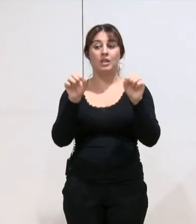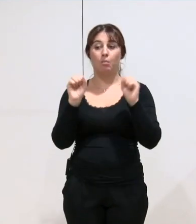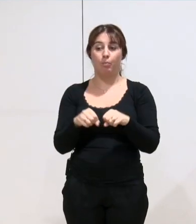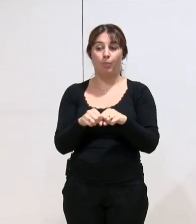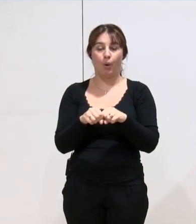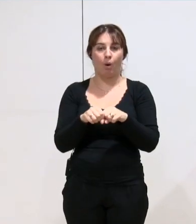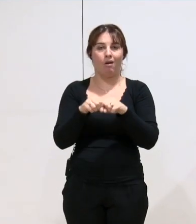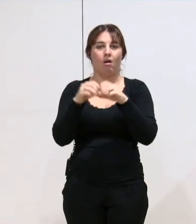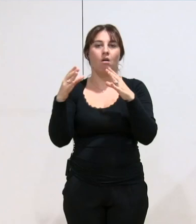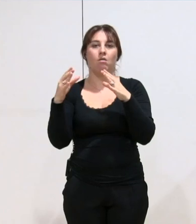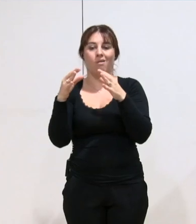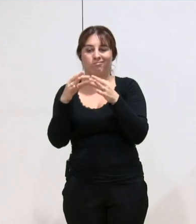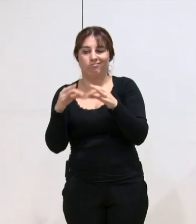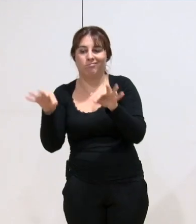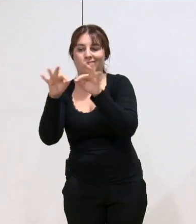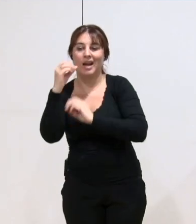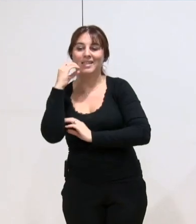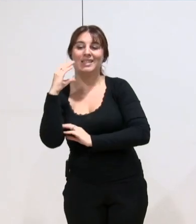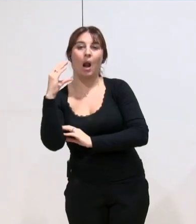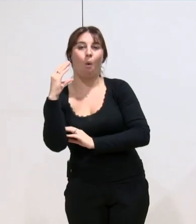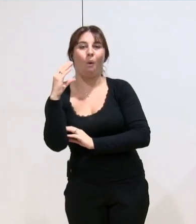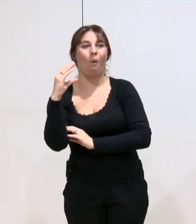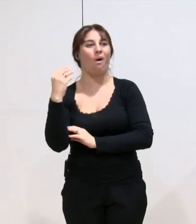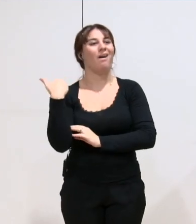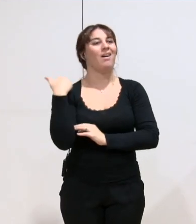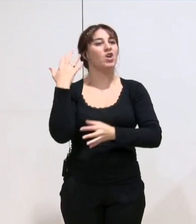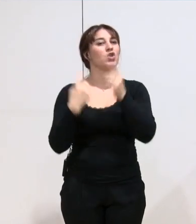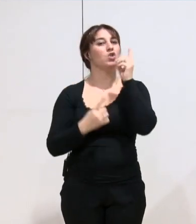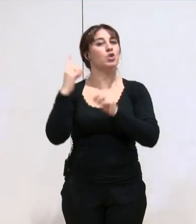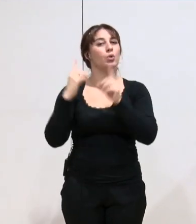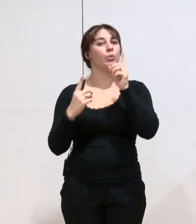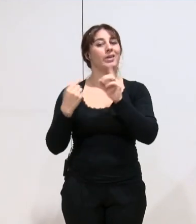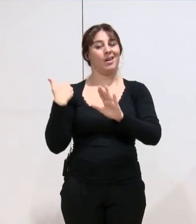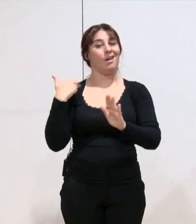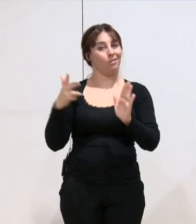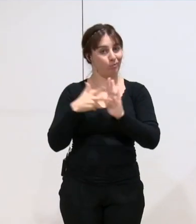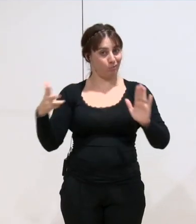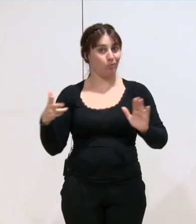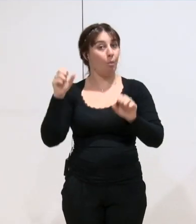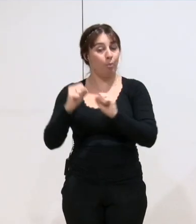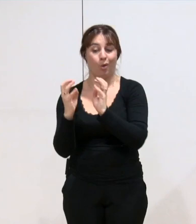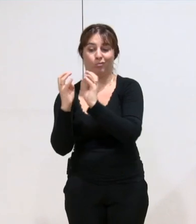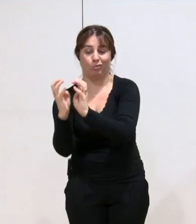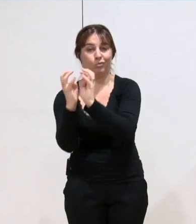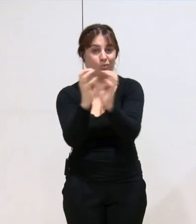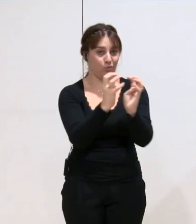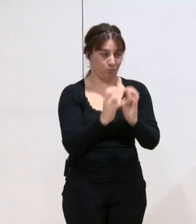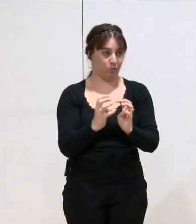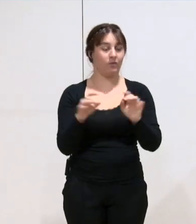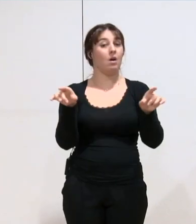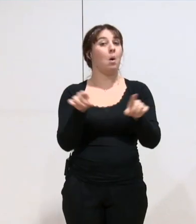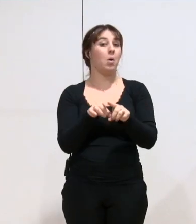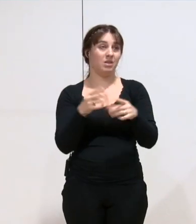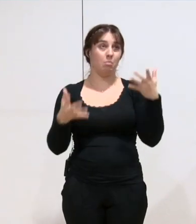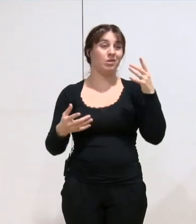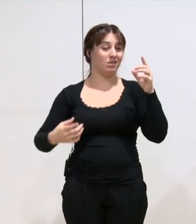les salons du palais. C'est prévu par la délibération que nous avons adoptée en juillet dernier. Et il y a enfin, et c'est peut-être le point